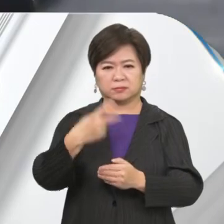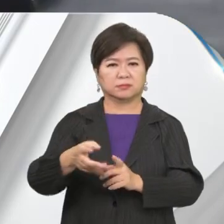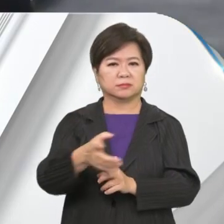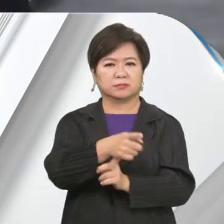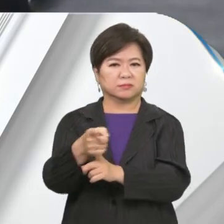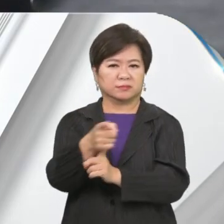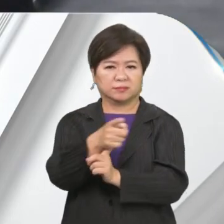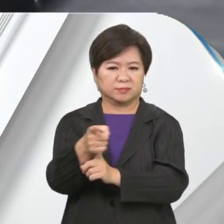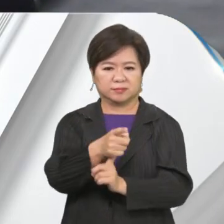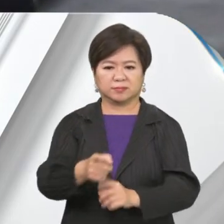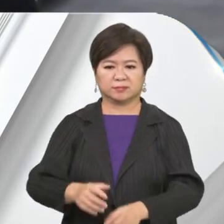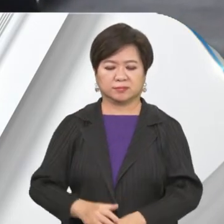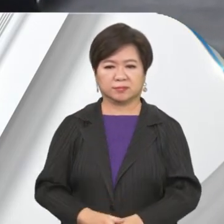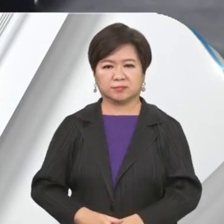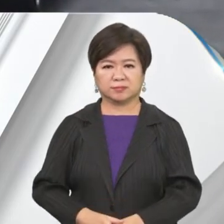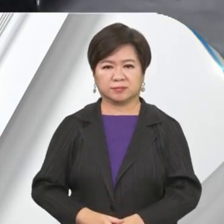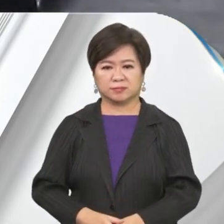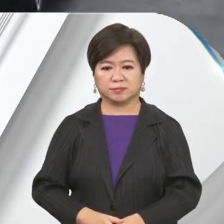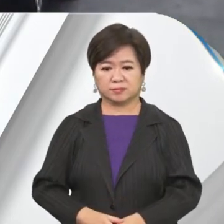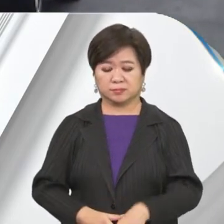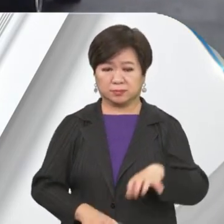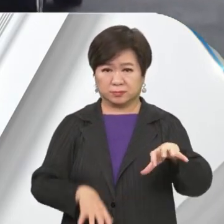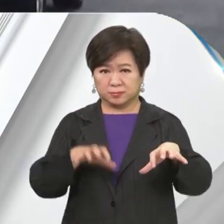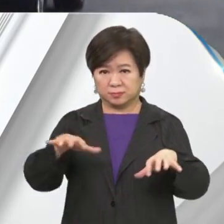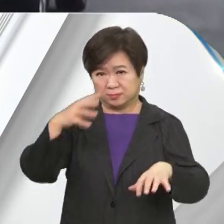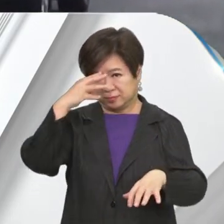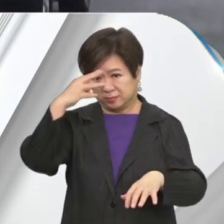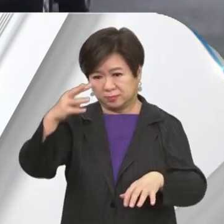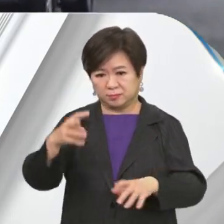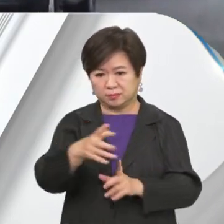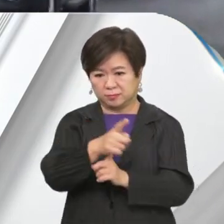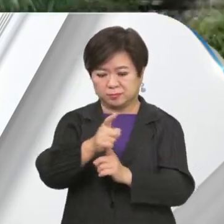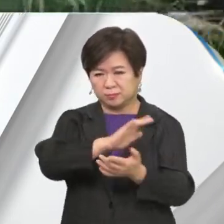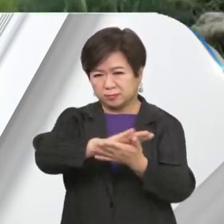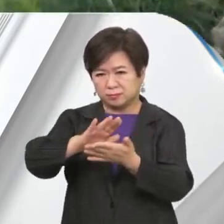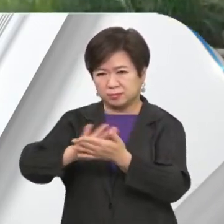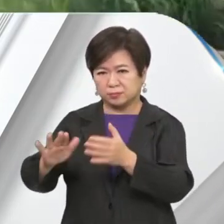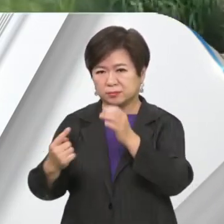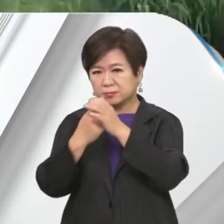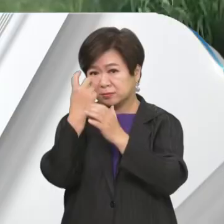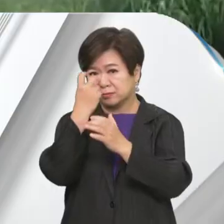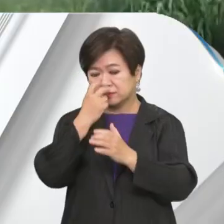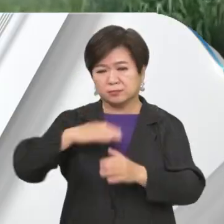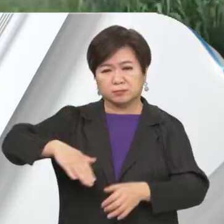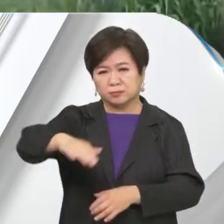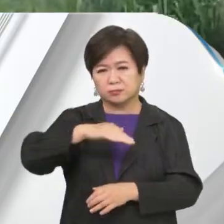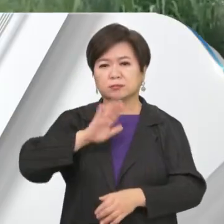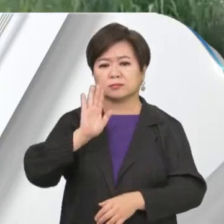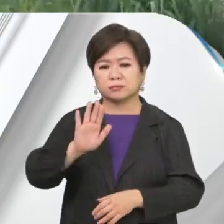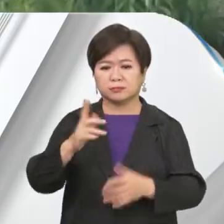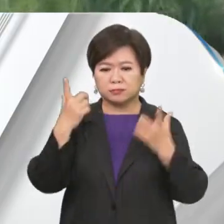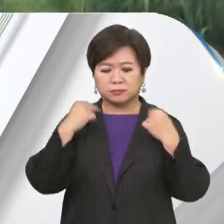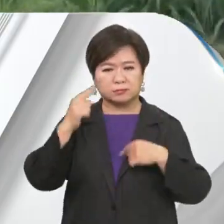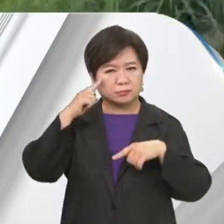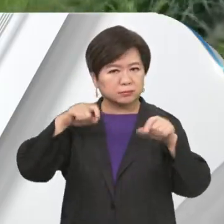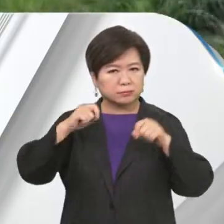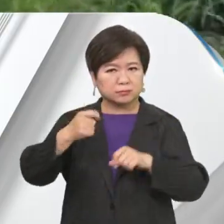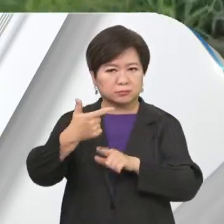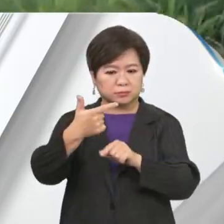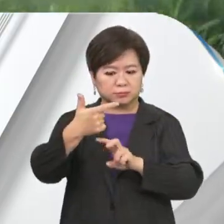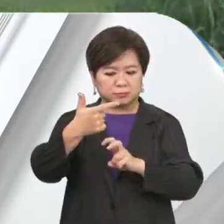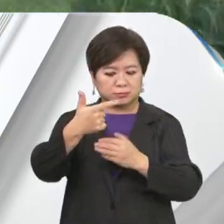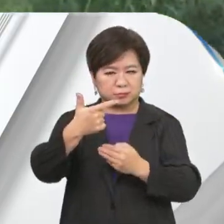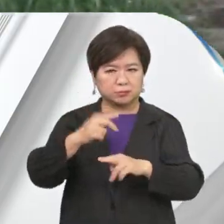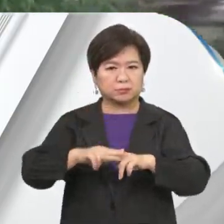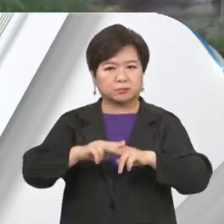扫，两个所在经过三日的大清扫，还有工期以后，原本29号路的开放，